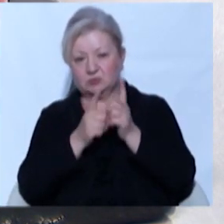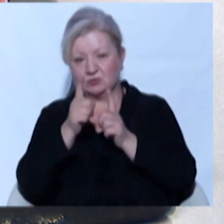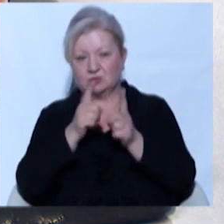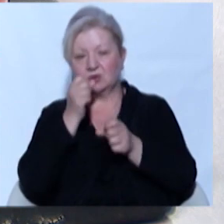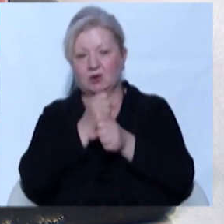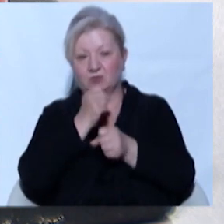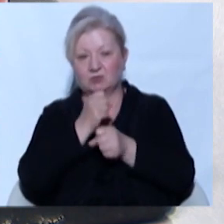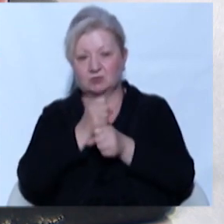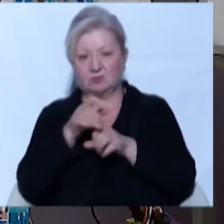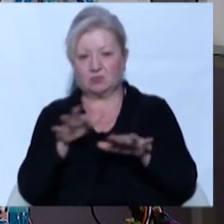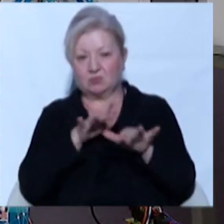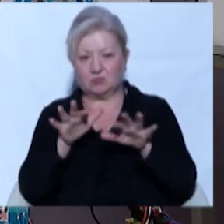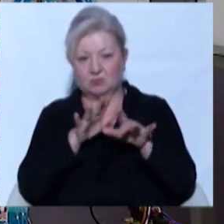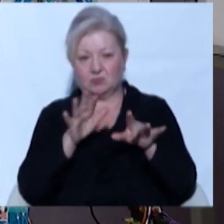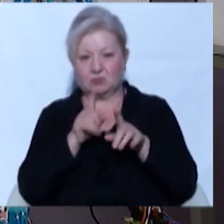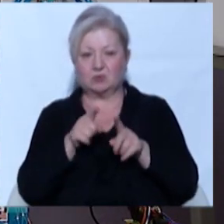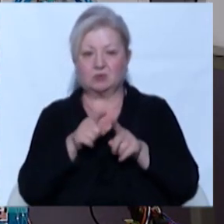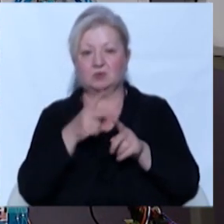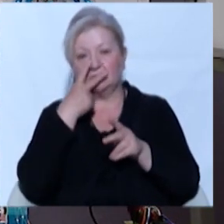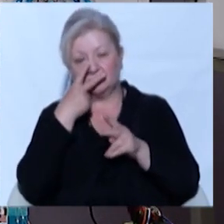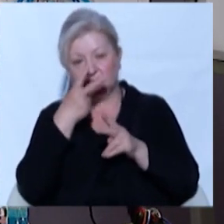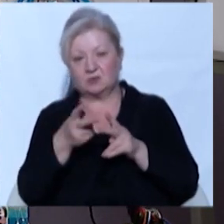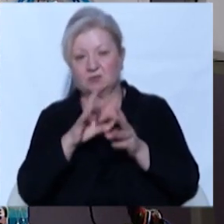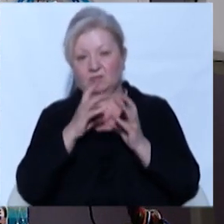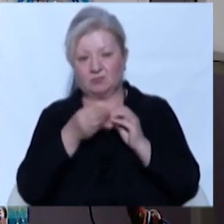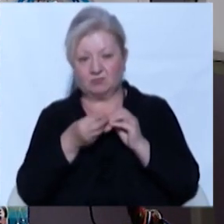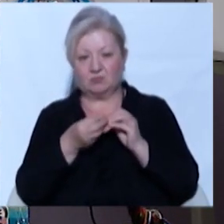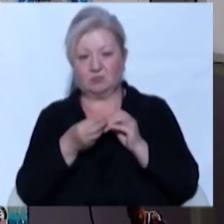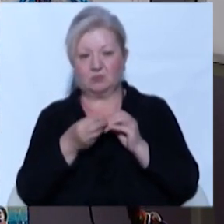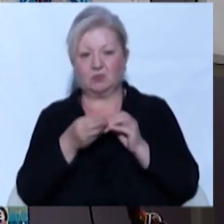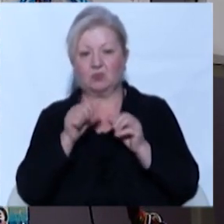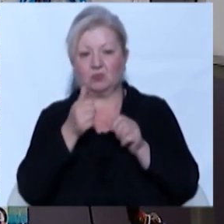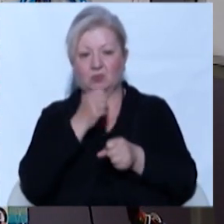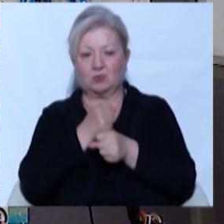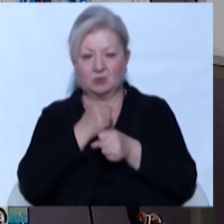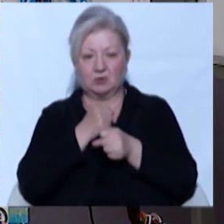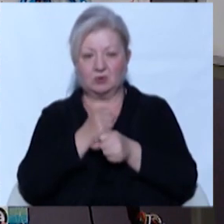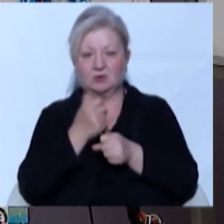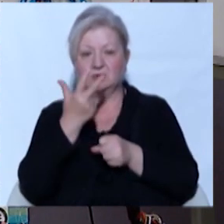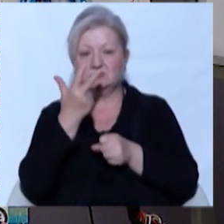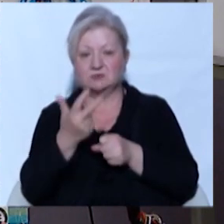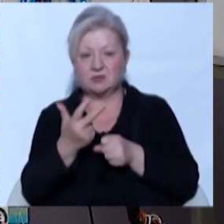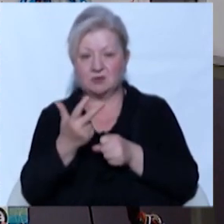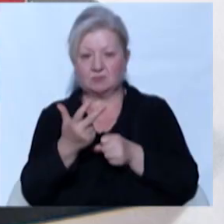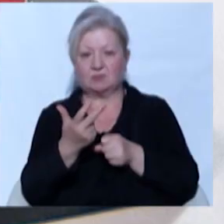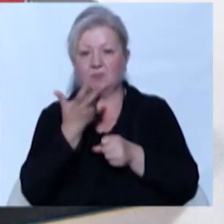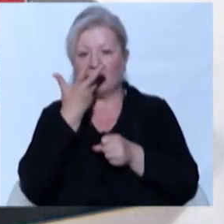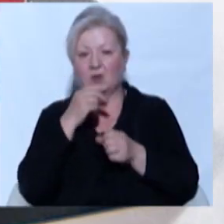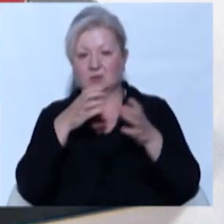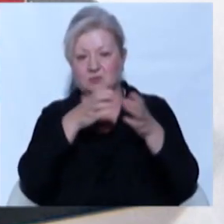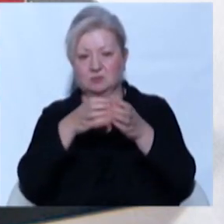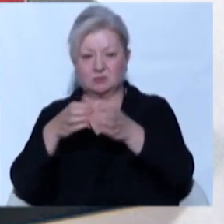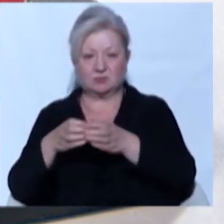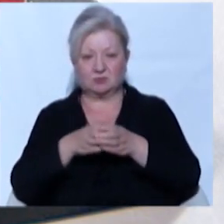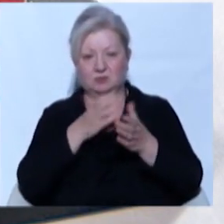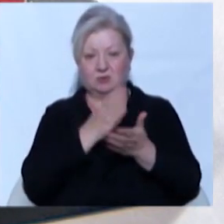შევასრულებინოთ მას მოქმედება და გავაკეთოთ ანალიზი ამას როგორ აკეთებს. სამი ფერის ჯამი გვაქვს, თუ ხედავთ,